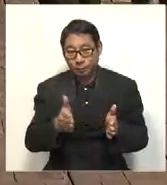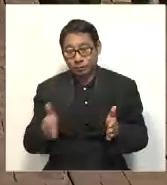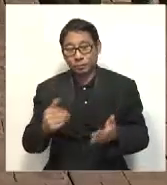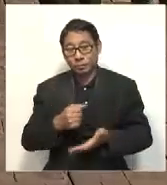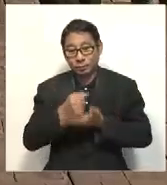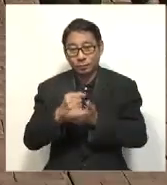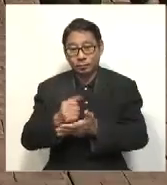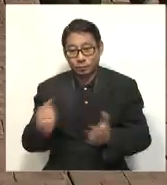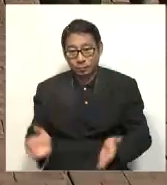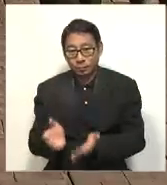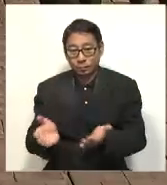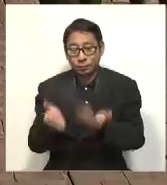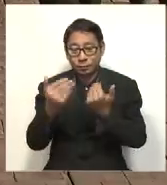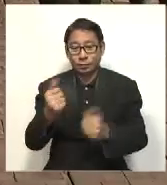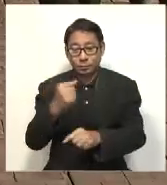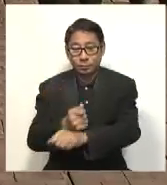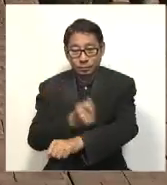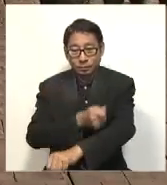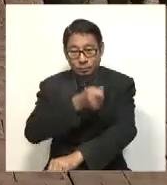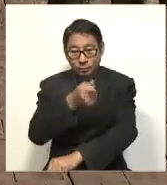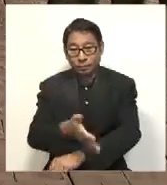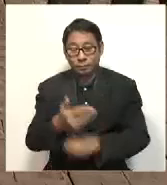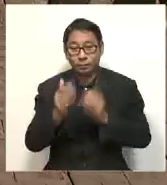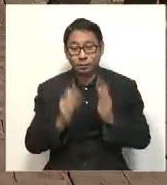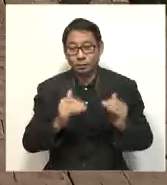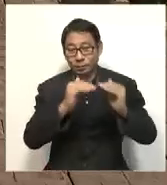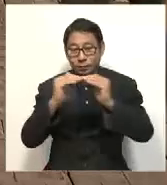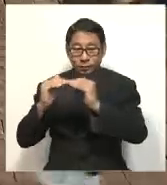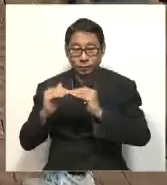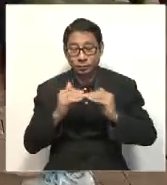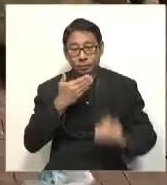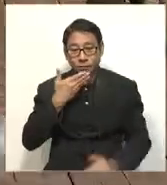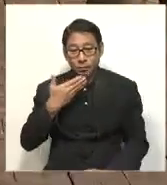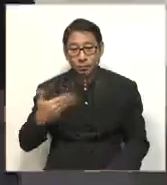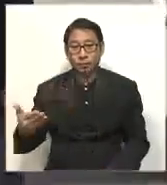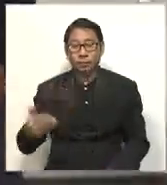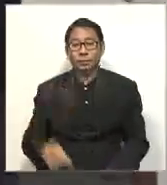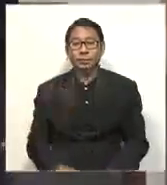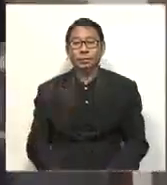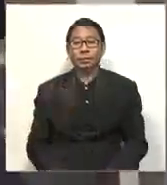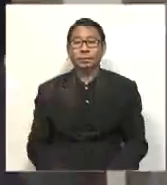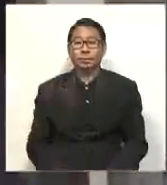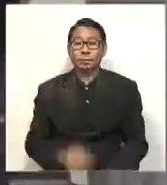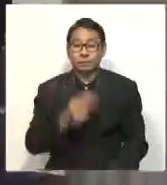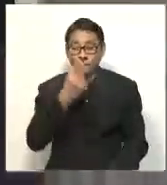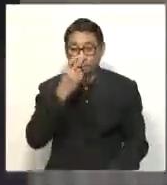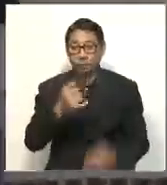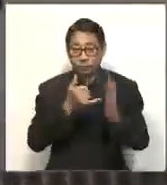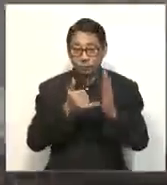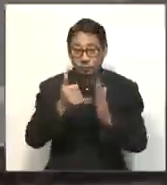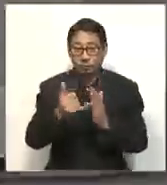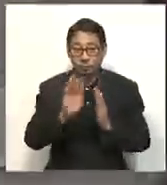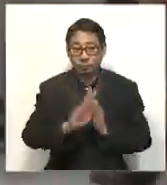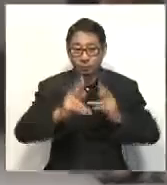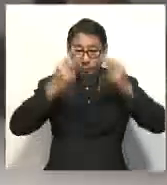ช่วยกันในการขับเคลื่อนเพื่อที่จะสร้างรายได้แล้วก็สร้างความเท่าเทียมอย่างยั่งยืนด้วยค่ะมาดูการลงพื้นที่ของพลเอก